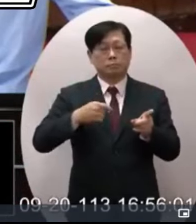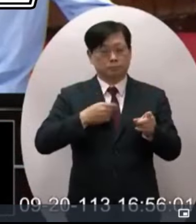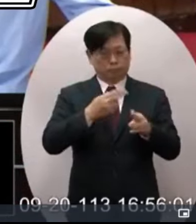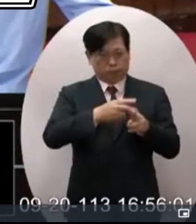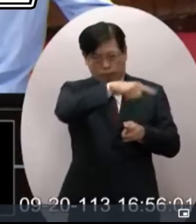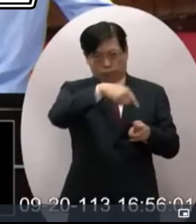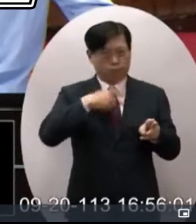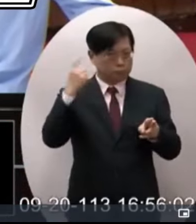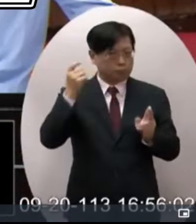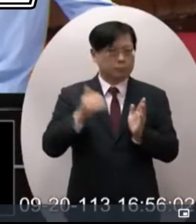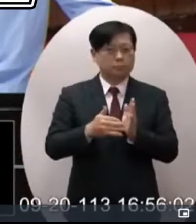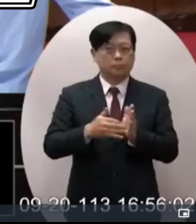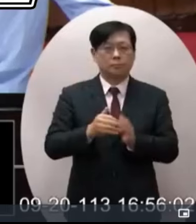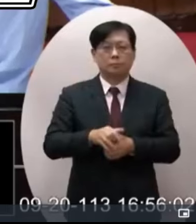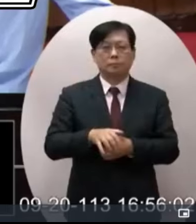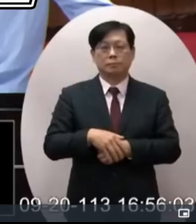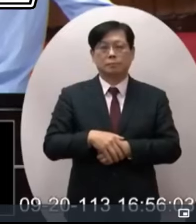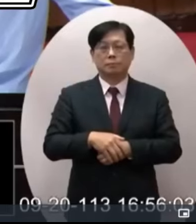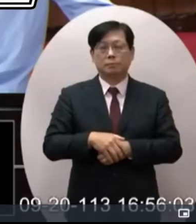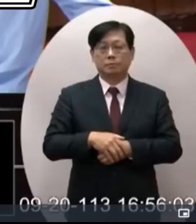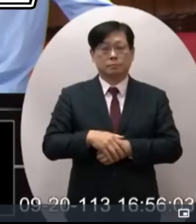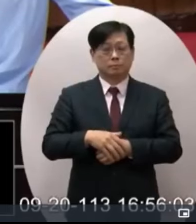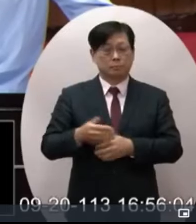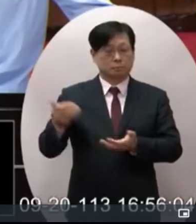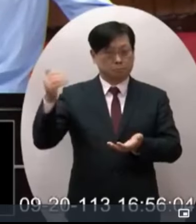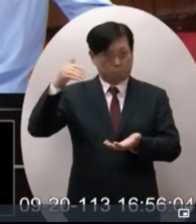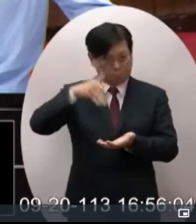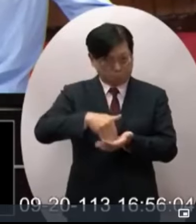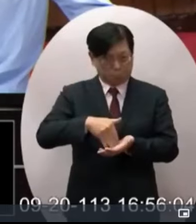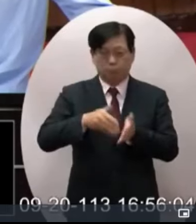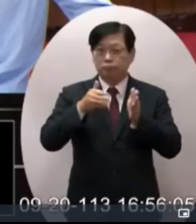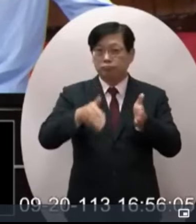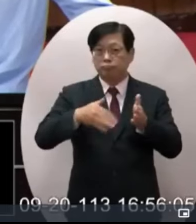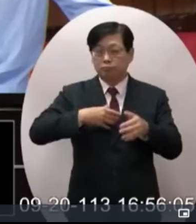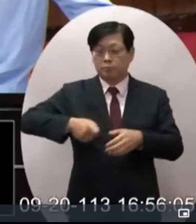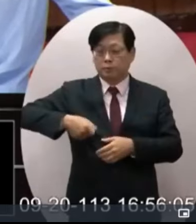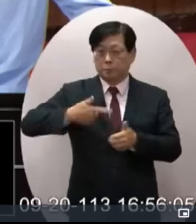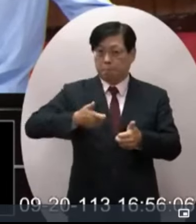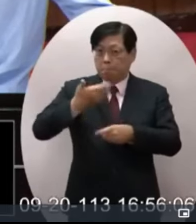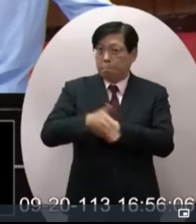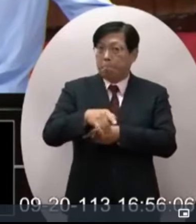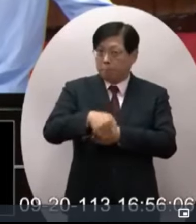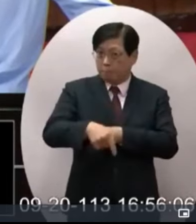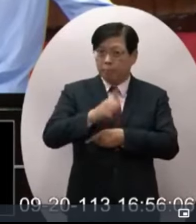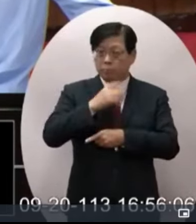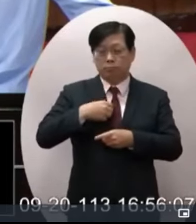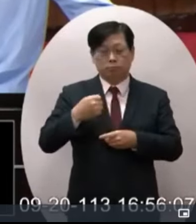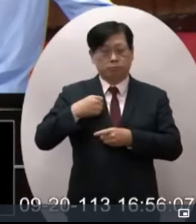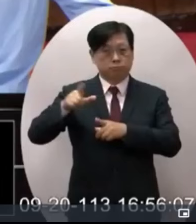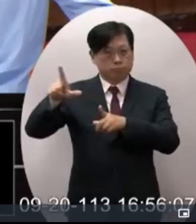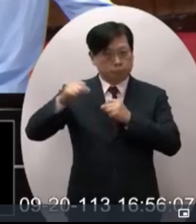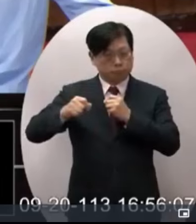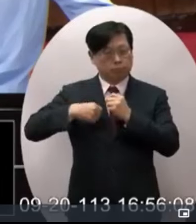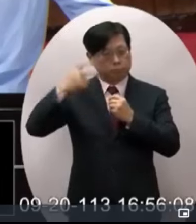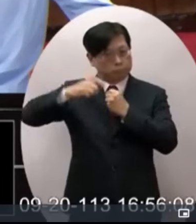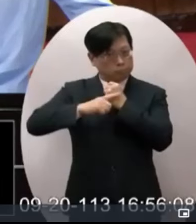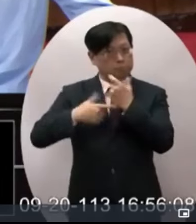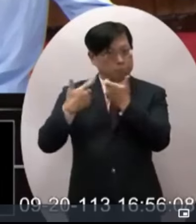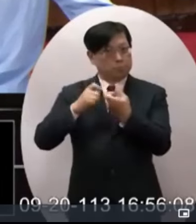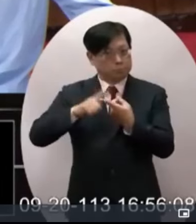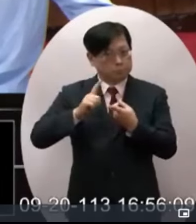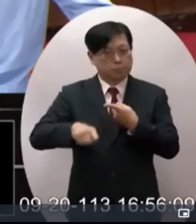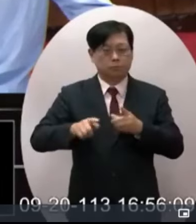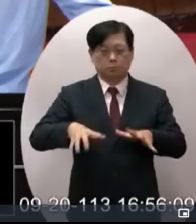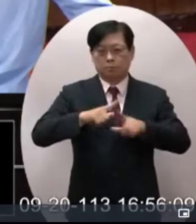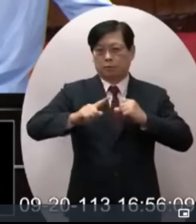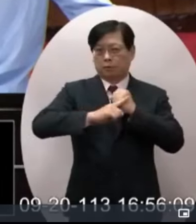相关的讯息。那么最后针对死刑是否合宪，那么大法官做